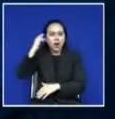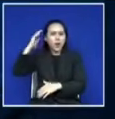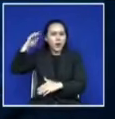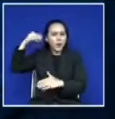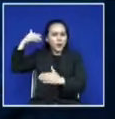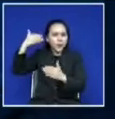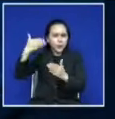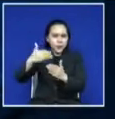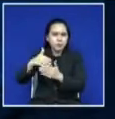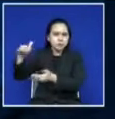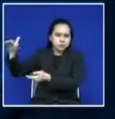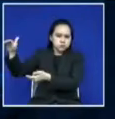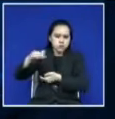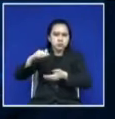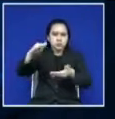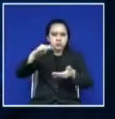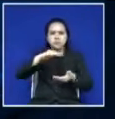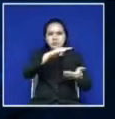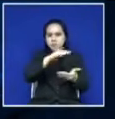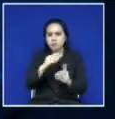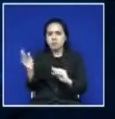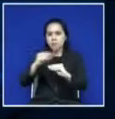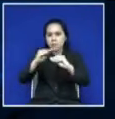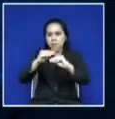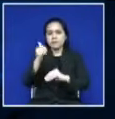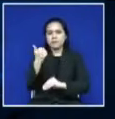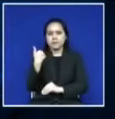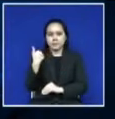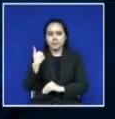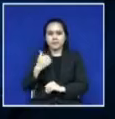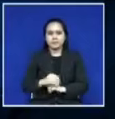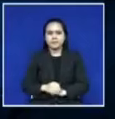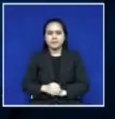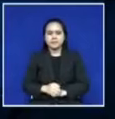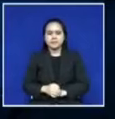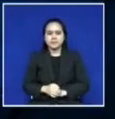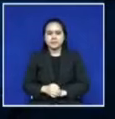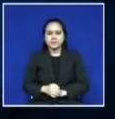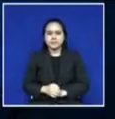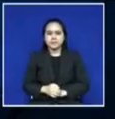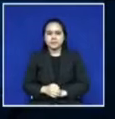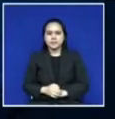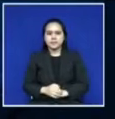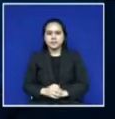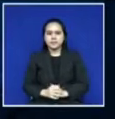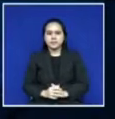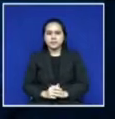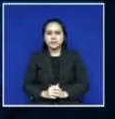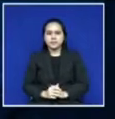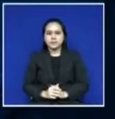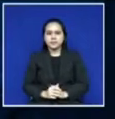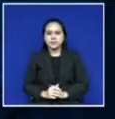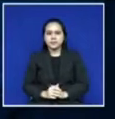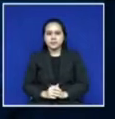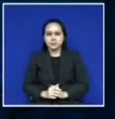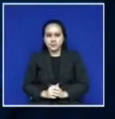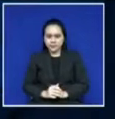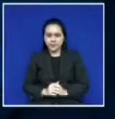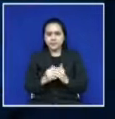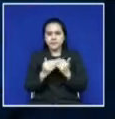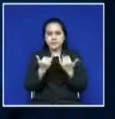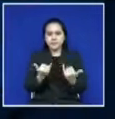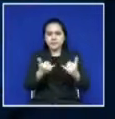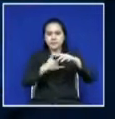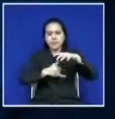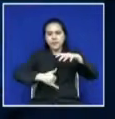ะสมอีกนะครับก็ขอให้มั่นใจได้ว่าสิ่งเหล่านี้ไม่มีความขาดแคลนนะครับในส่วนที่เราได้มีการควอรันทีนไปแล้วนะ